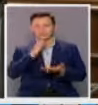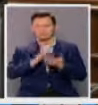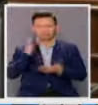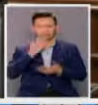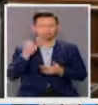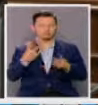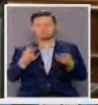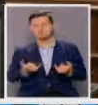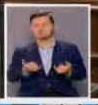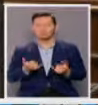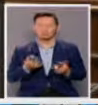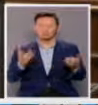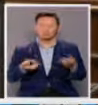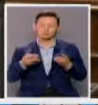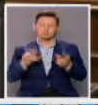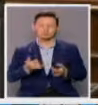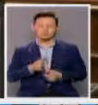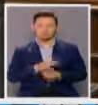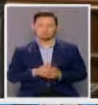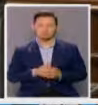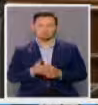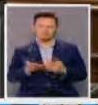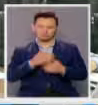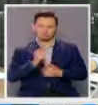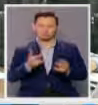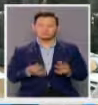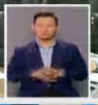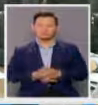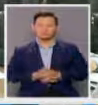жүре береді. Болды ма, болды. Тағы да жаңа тәртіп.